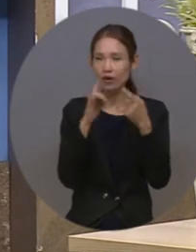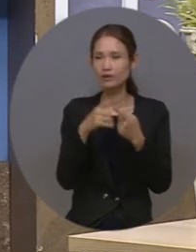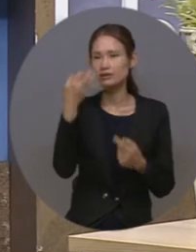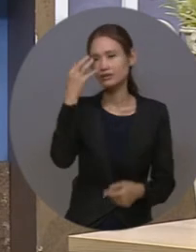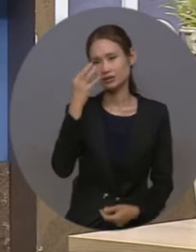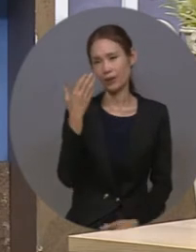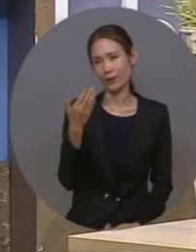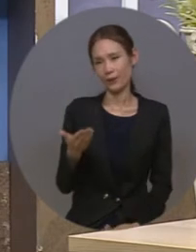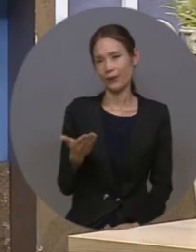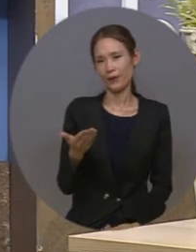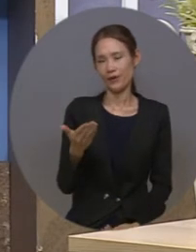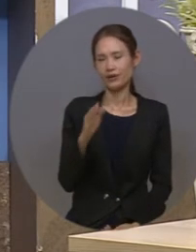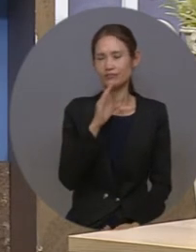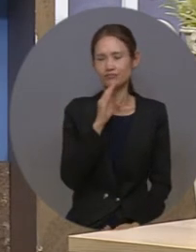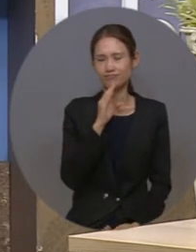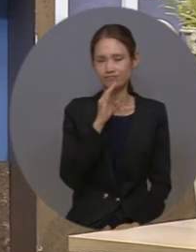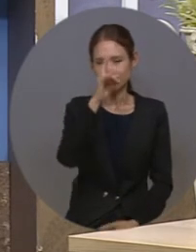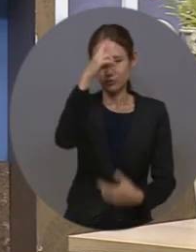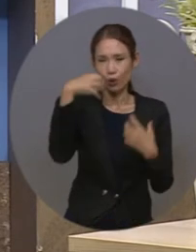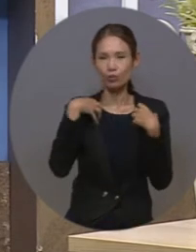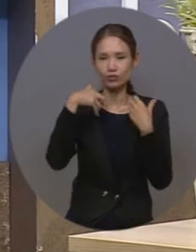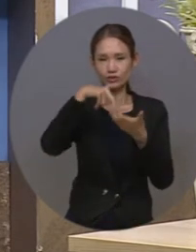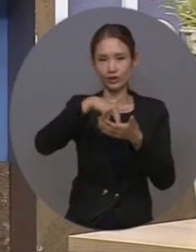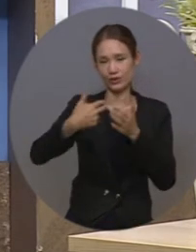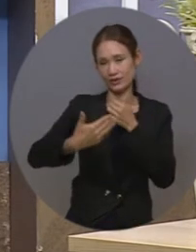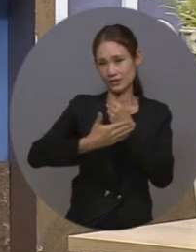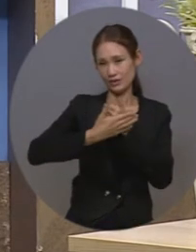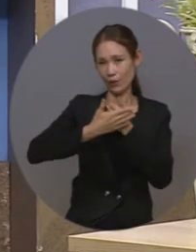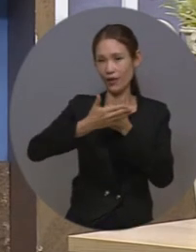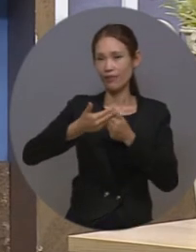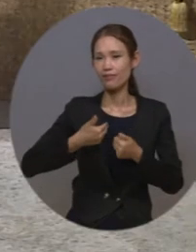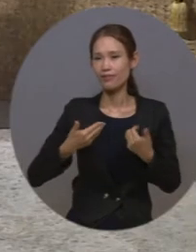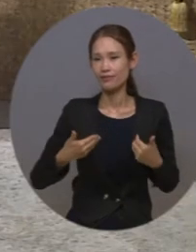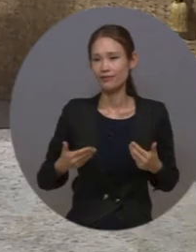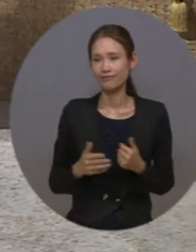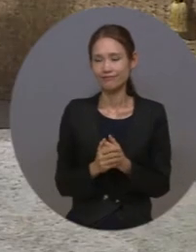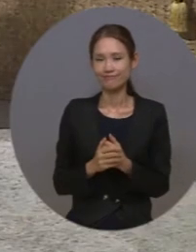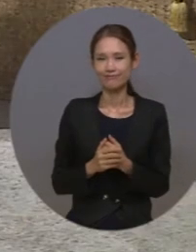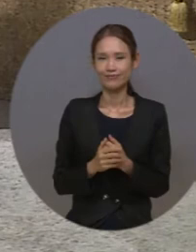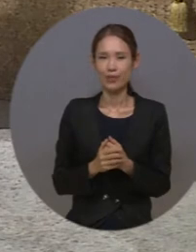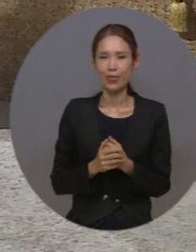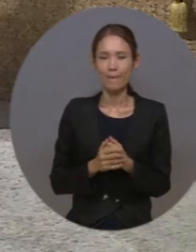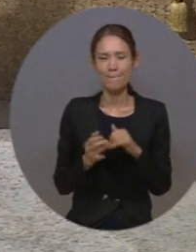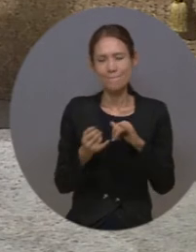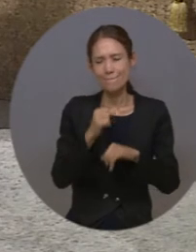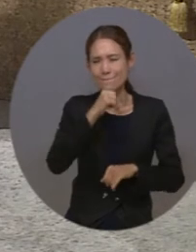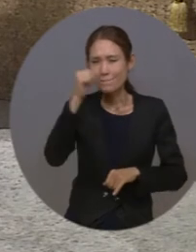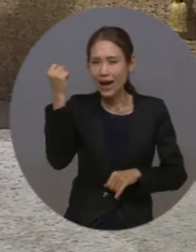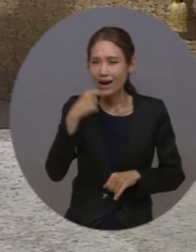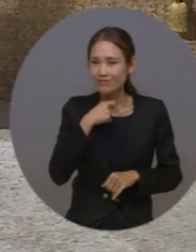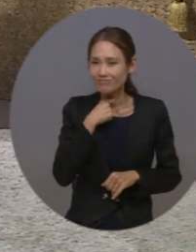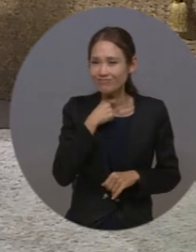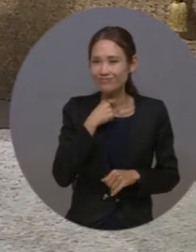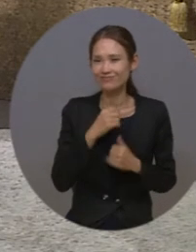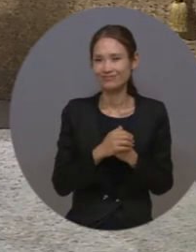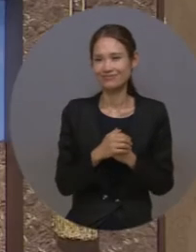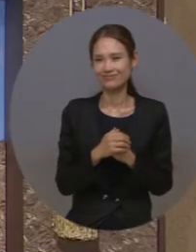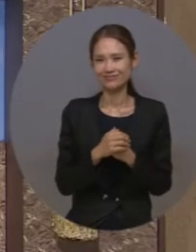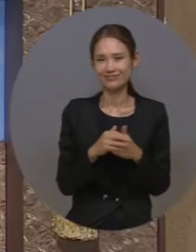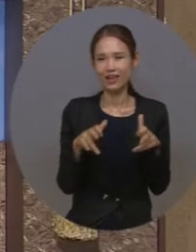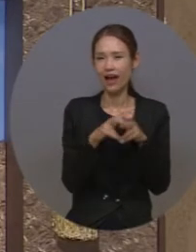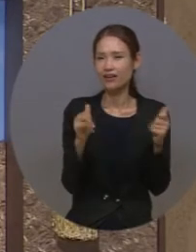인정을 해주는 네. 그런 정부 차원의 지원이 있으면 좋을 네네. 것 같긴 하네요. 네. 꼭 됐으면 좋겠습니다. 그러니까. 그래서 정말